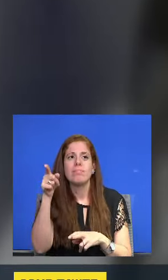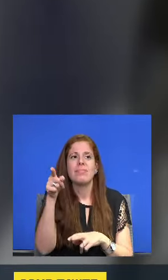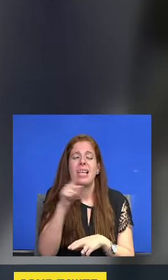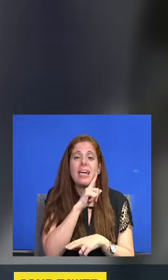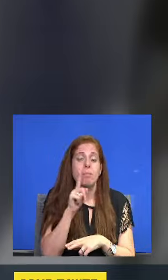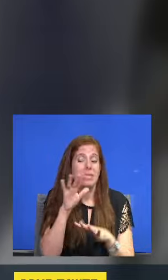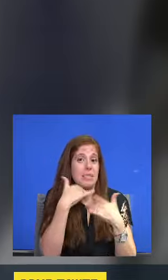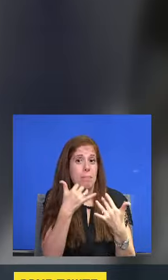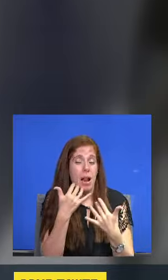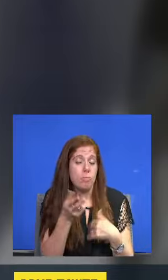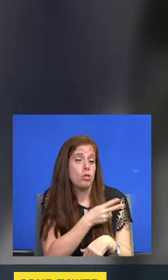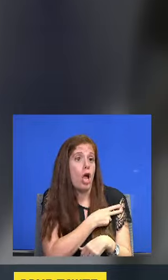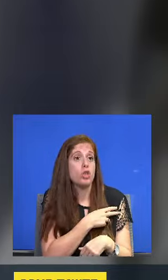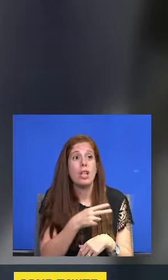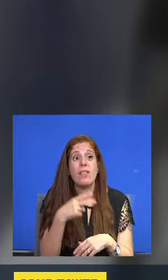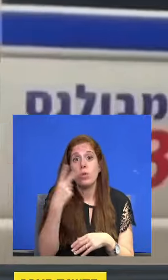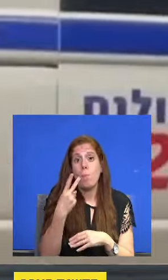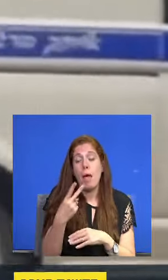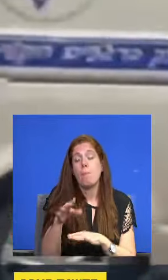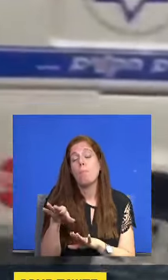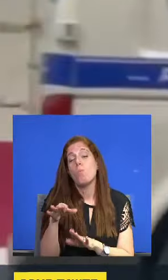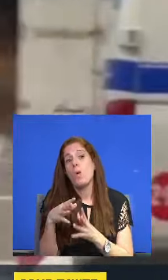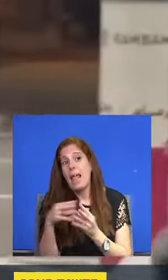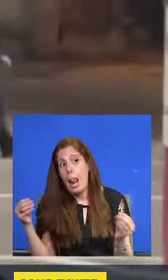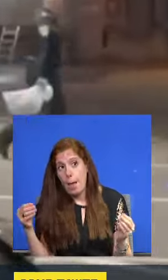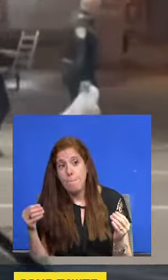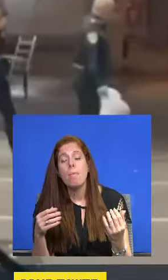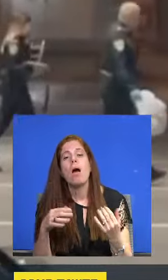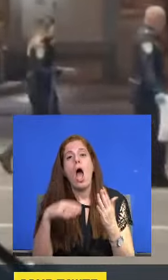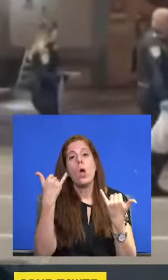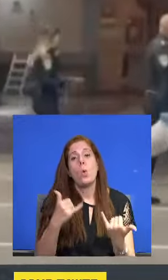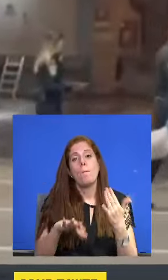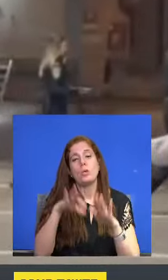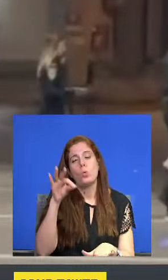יומיים. היום כאמור נמצא ירוי ונסיבות הרצח נחקרות.